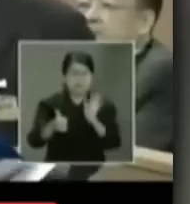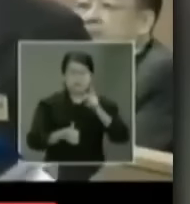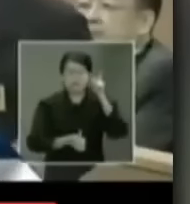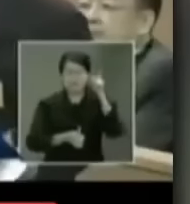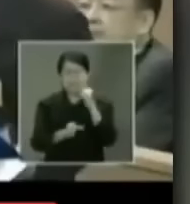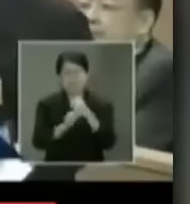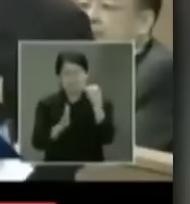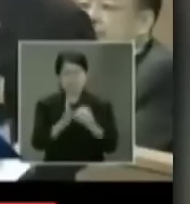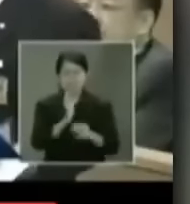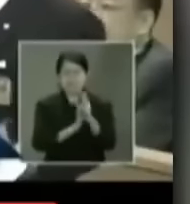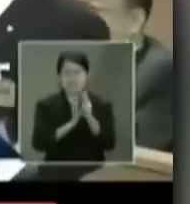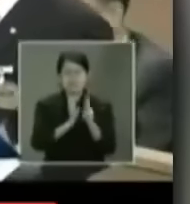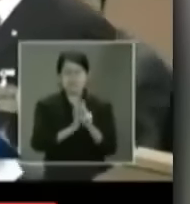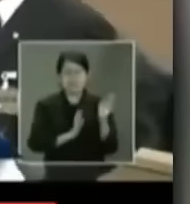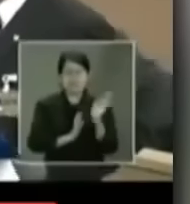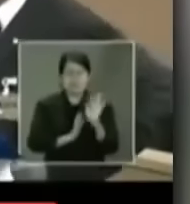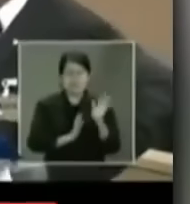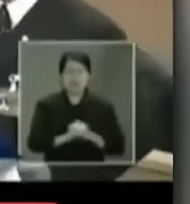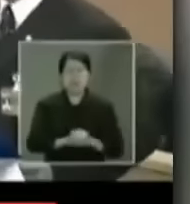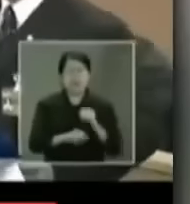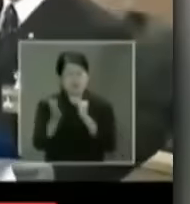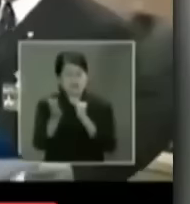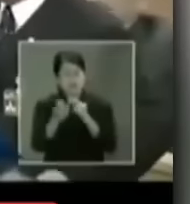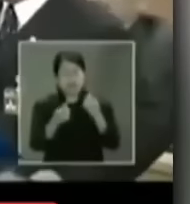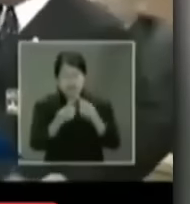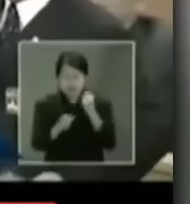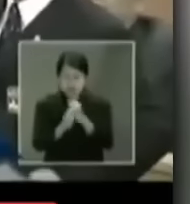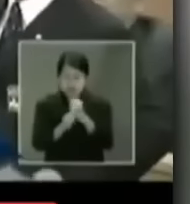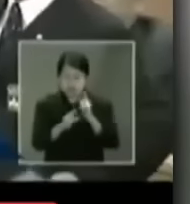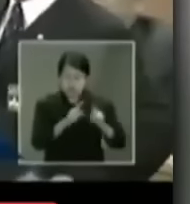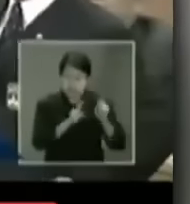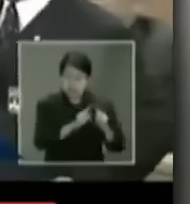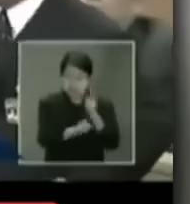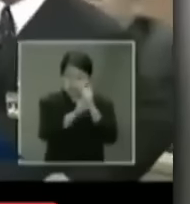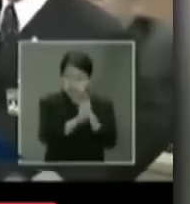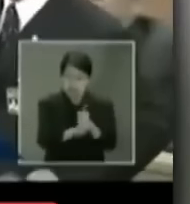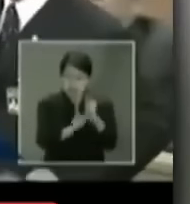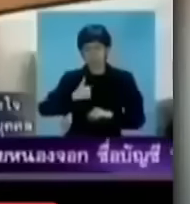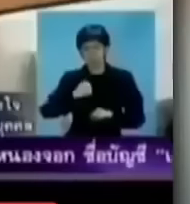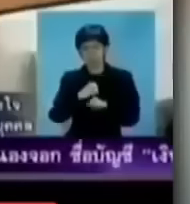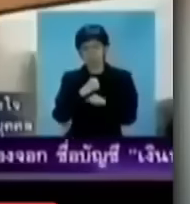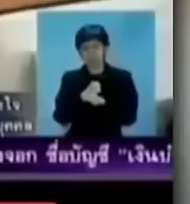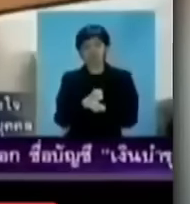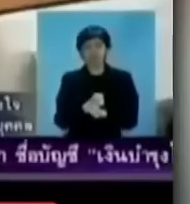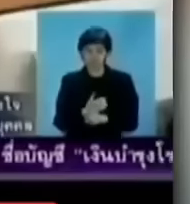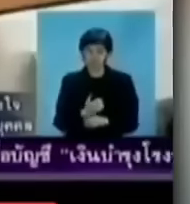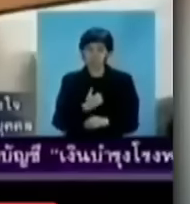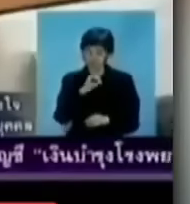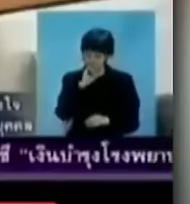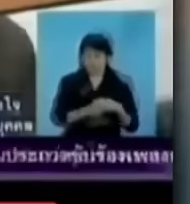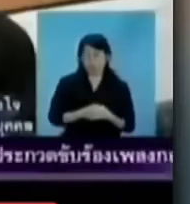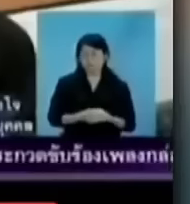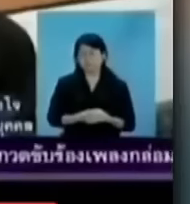านจะเอาผิดย้อนหลังเลยมันไม่หมดอายุความมาแล้วเหร อ นะแล้วทำไมเพิ่งมาพูดตอนนี้ใช่ไหมแต่ลักษณะของคุณเฉลิมเนี่ย